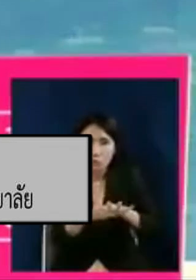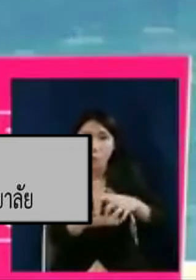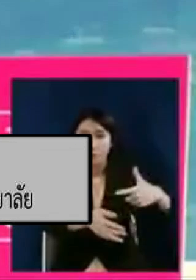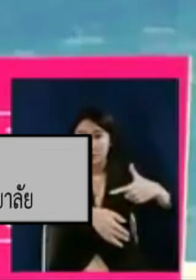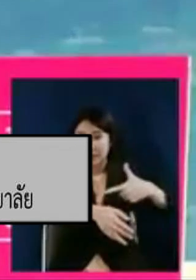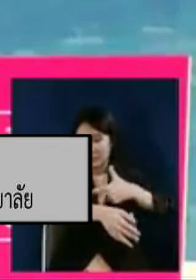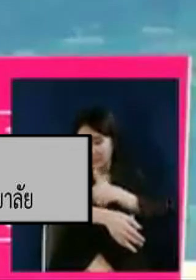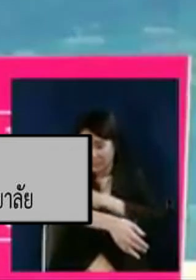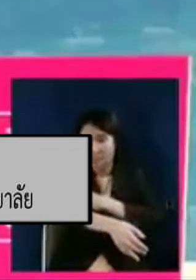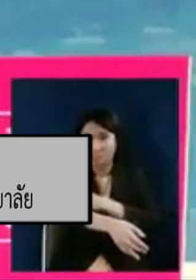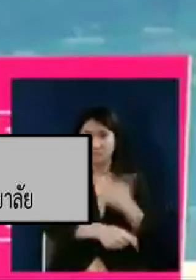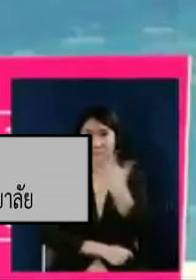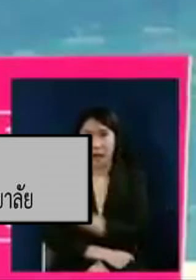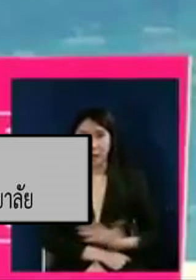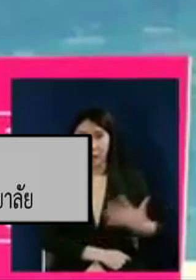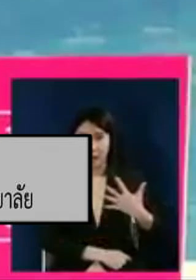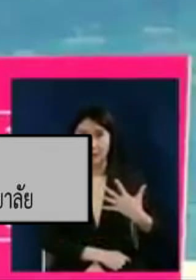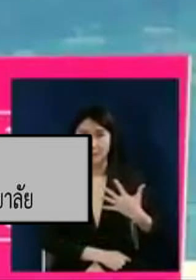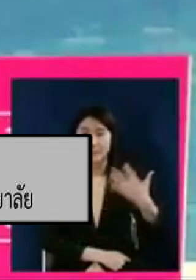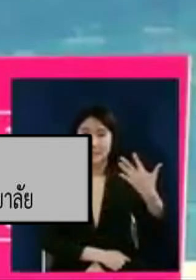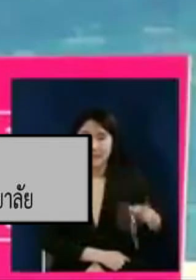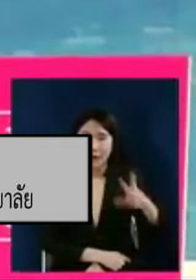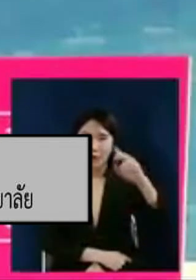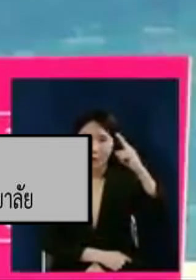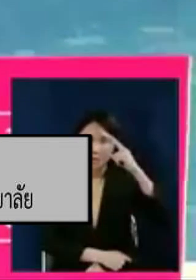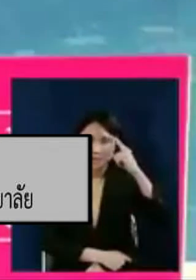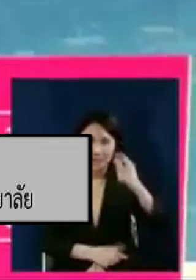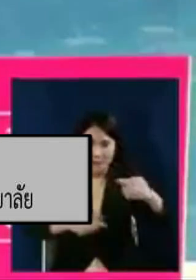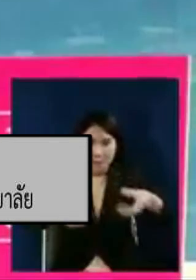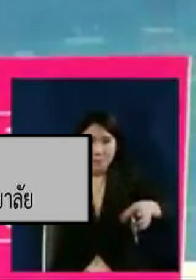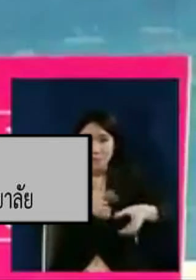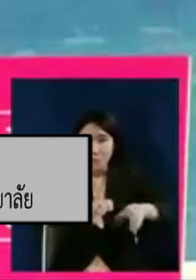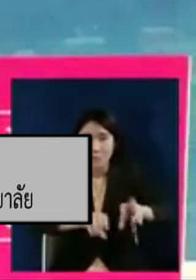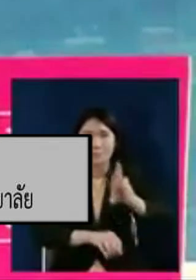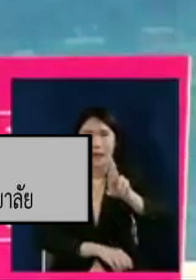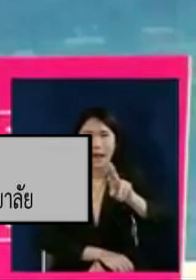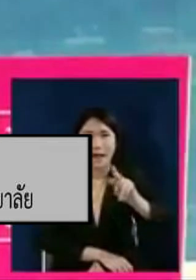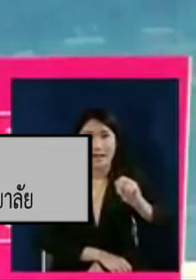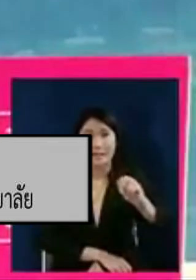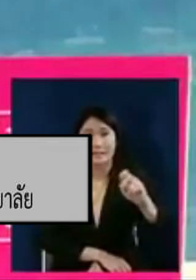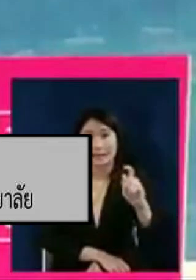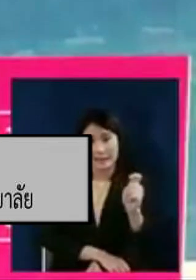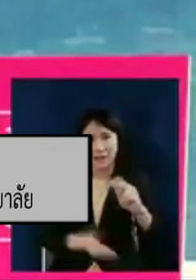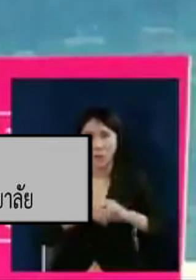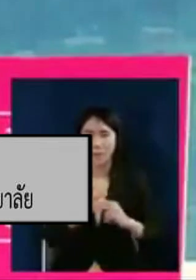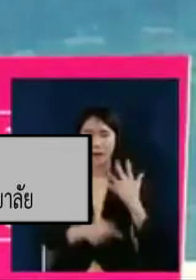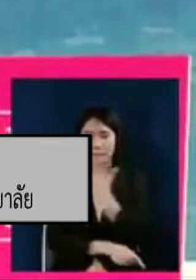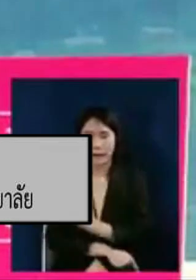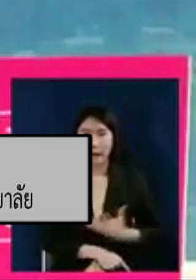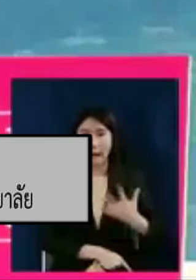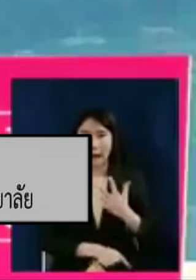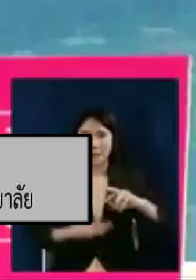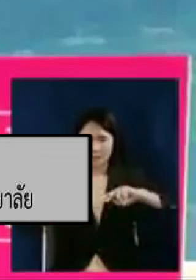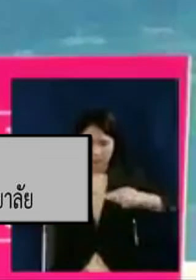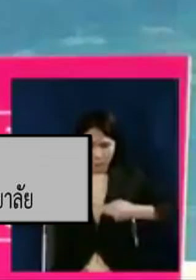ฉีดเข้าไปในร่างกายเราแล้ว R naตัวนี้นะครับก็จะเข้าสู่เซลล์ของเราเซลล์ของมนุษย์